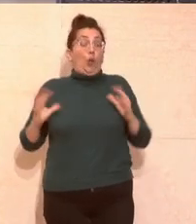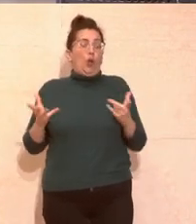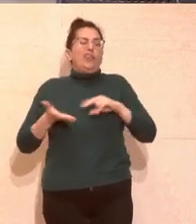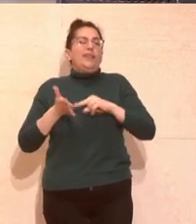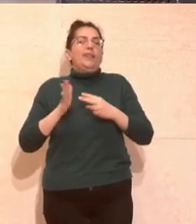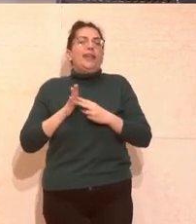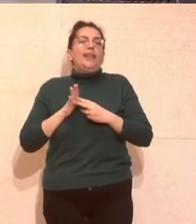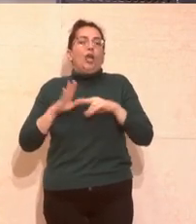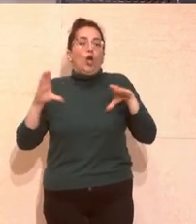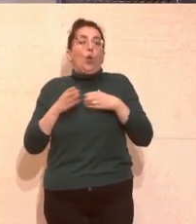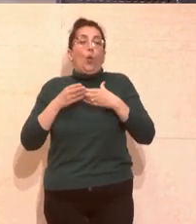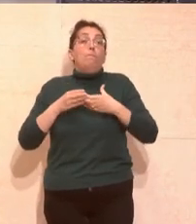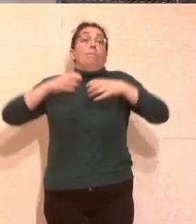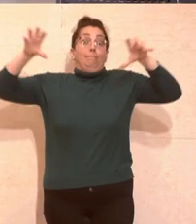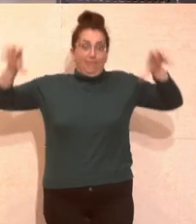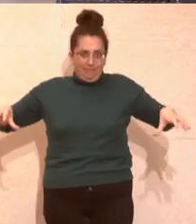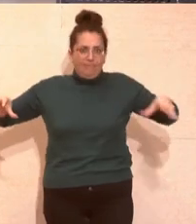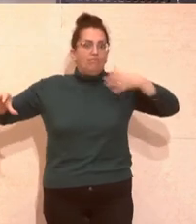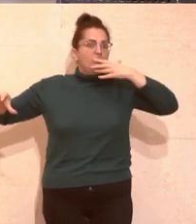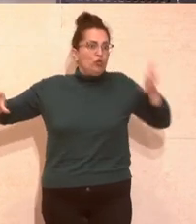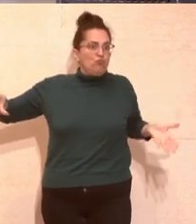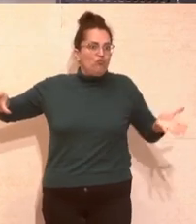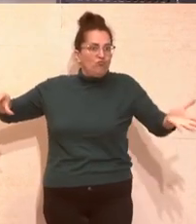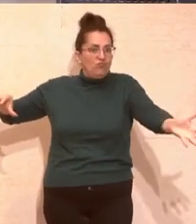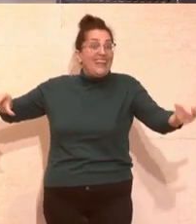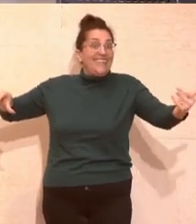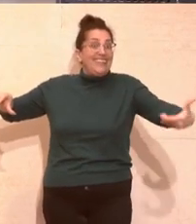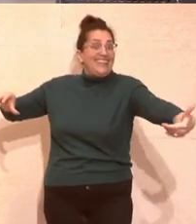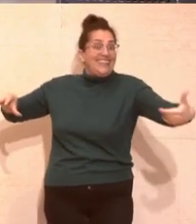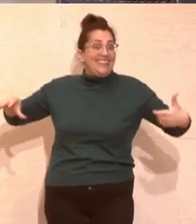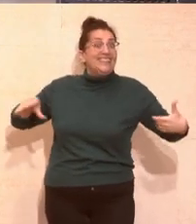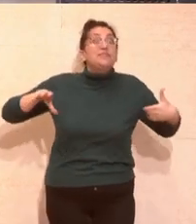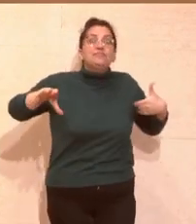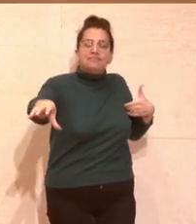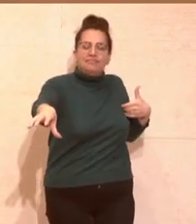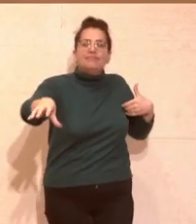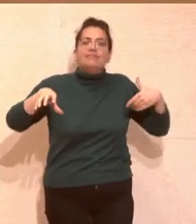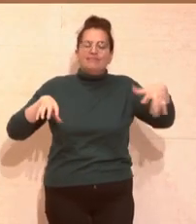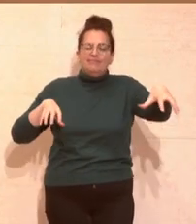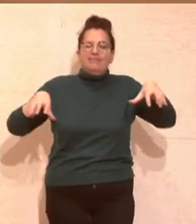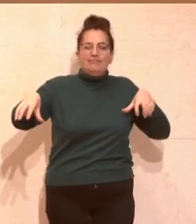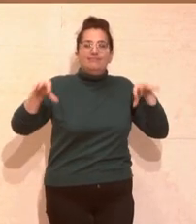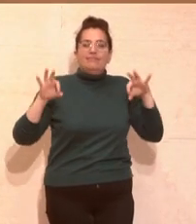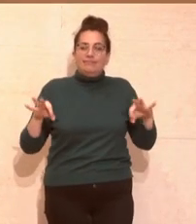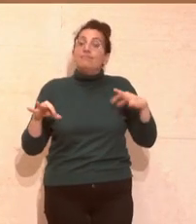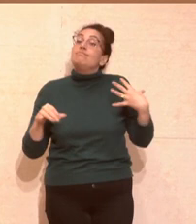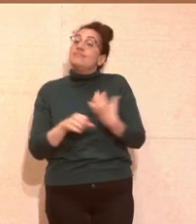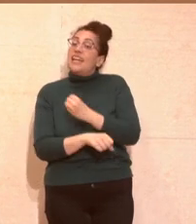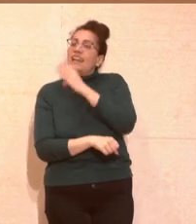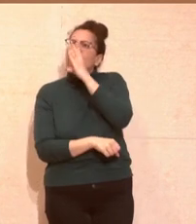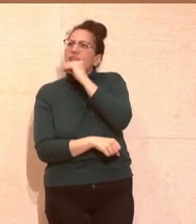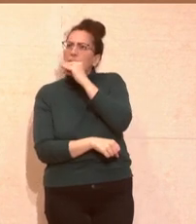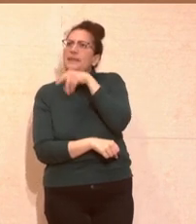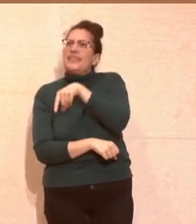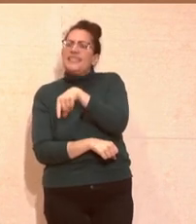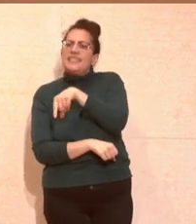collège l'après-midi étaient ceux qui retiraient un plus grand bénéfice de cela. Pour les expérimentations en France, je pense qu'il y en avait une